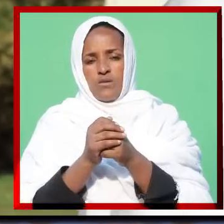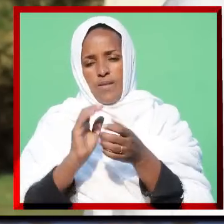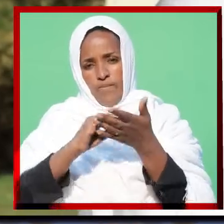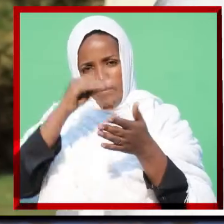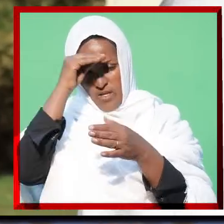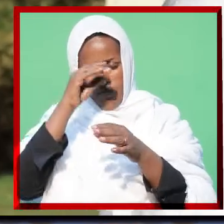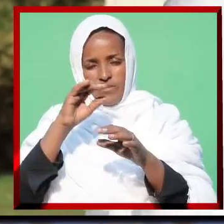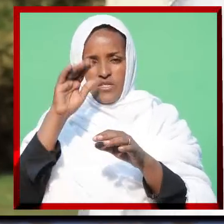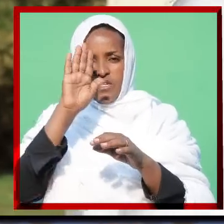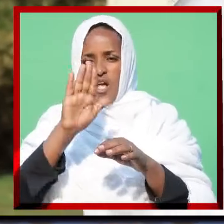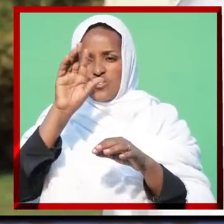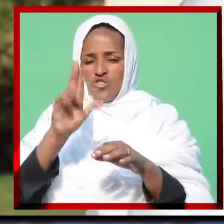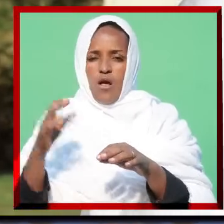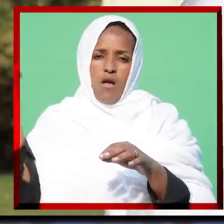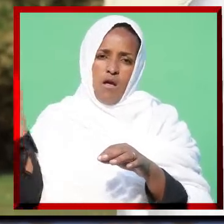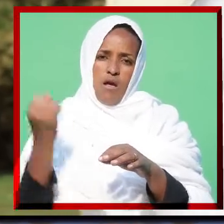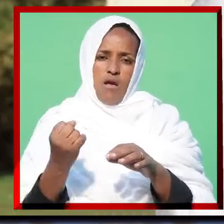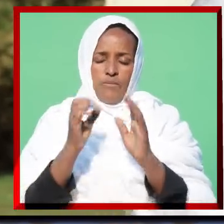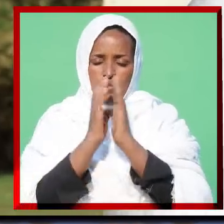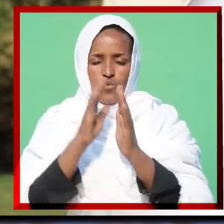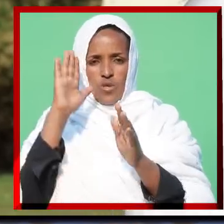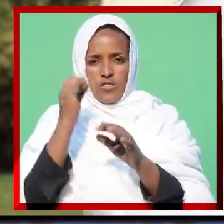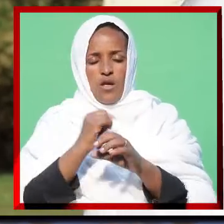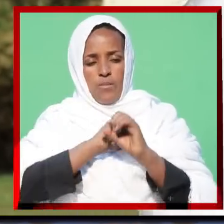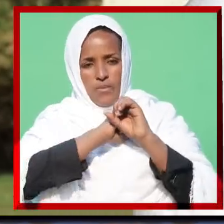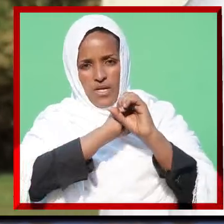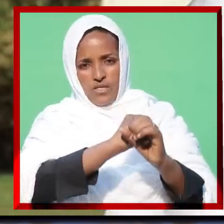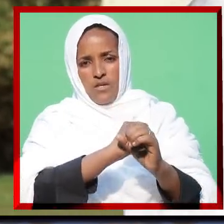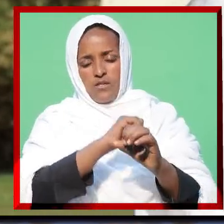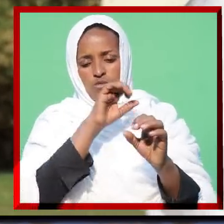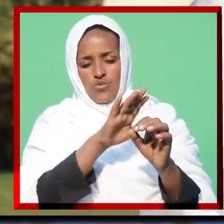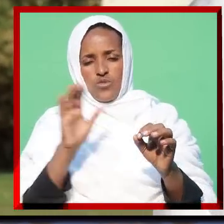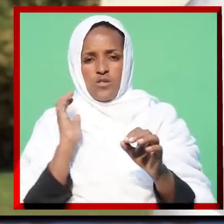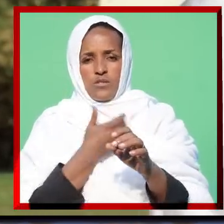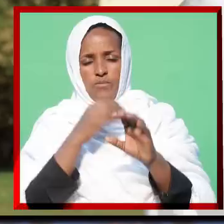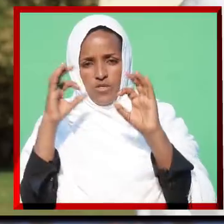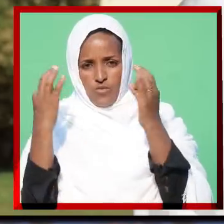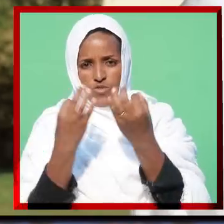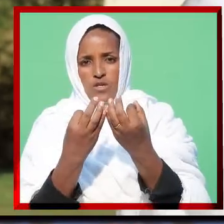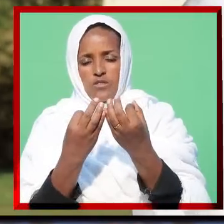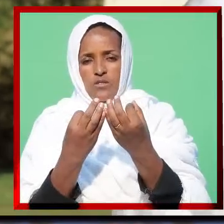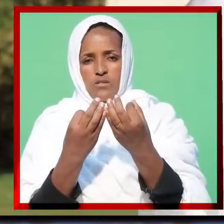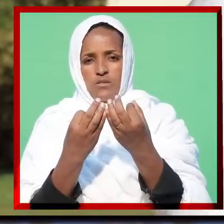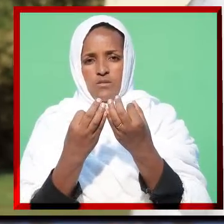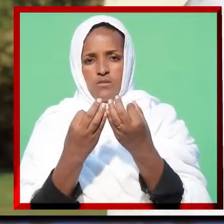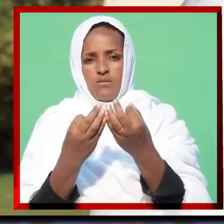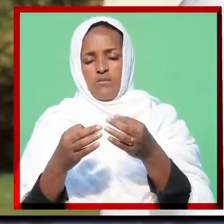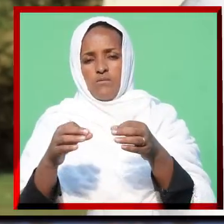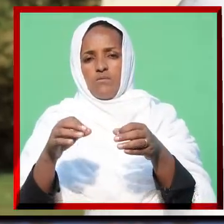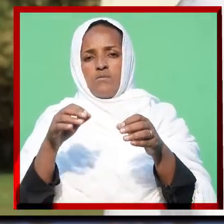ቀስት በትምህርት ጋሻ በእውነት ጋሻ በጸሎት ጋሻ መክተን ልጆቻችን ቤተሰቦቻችን